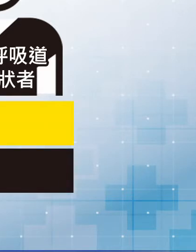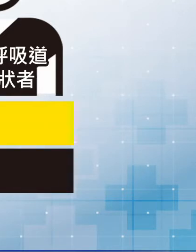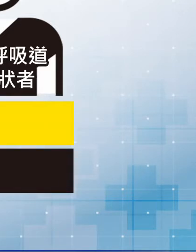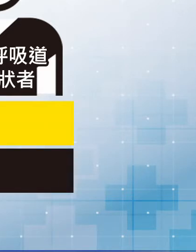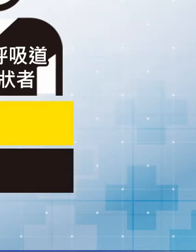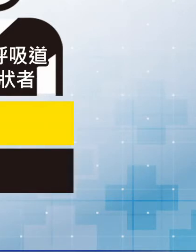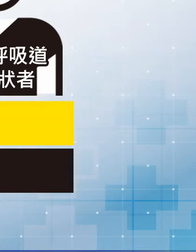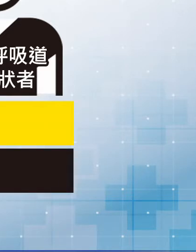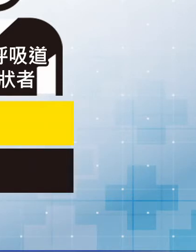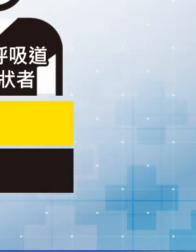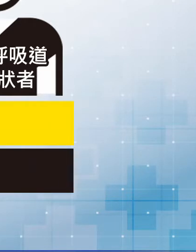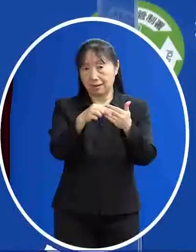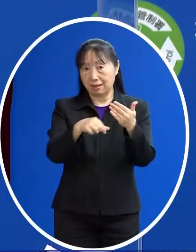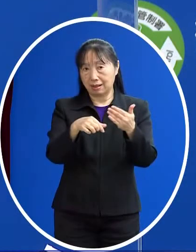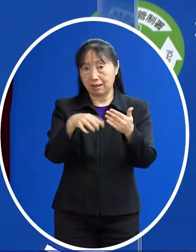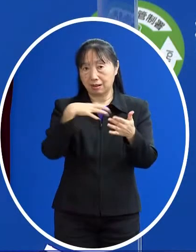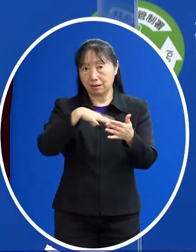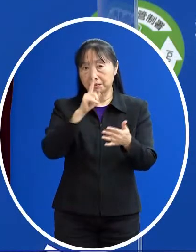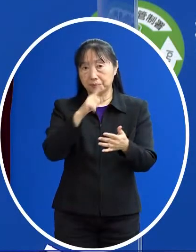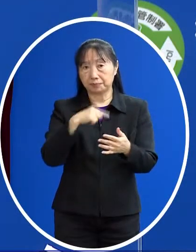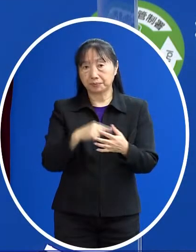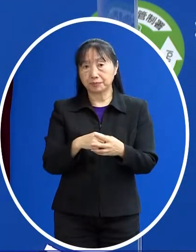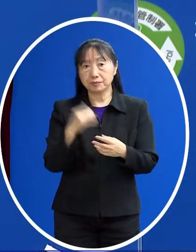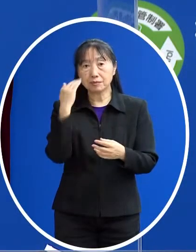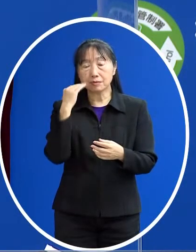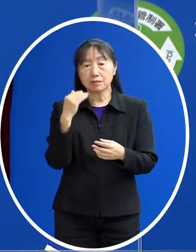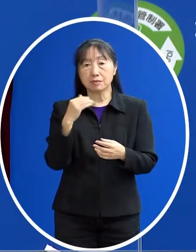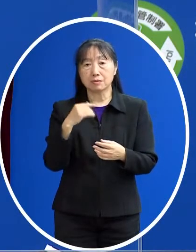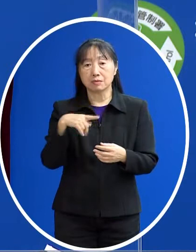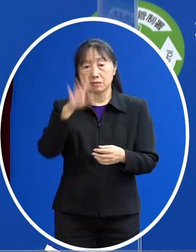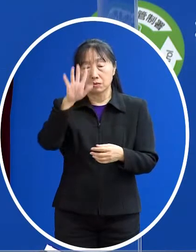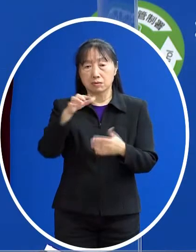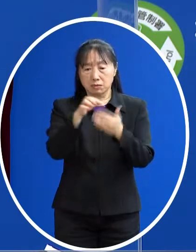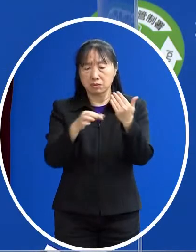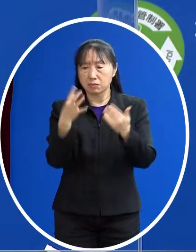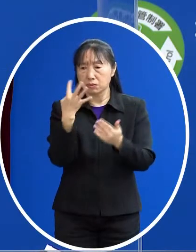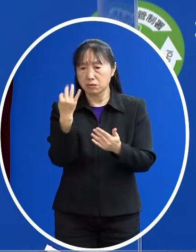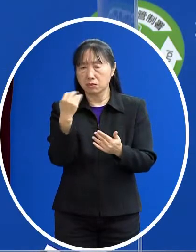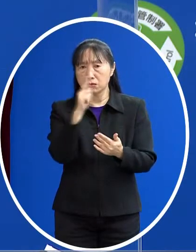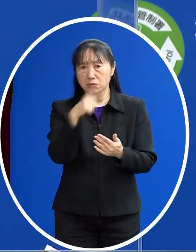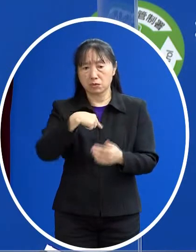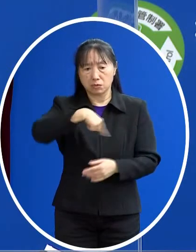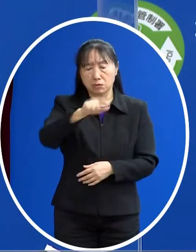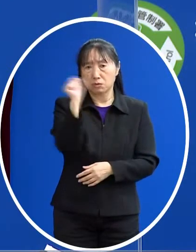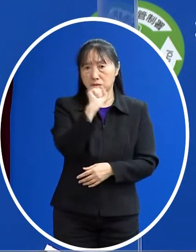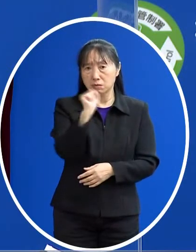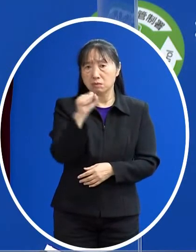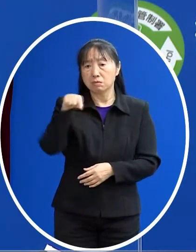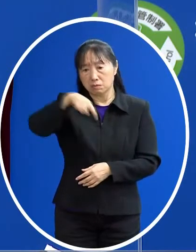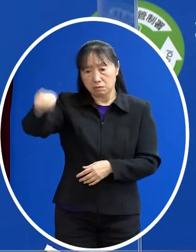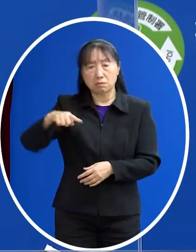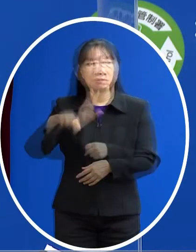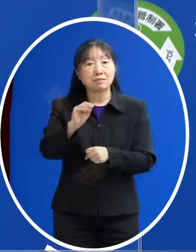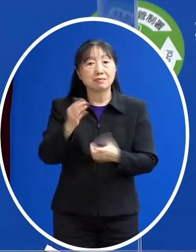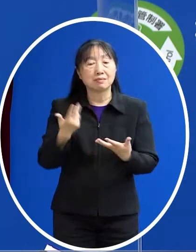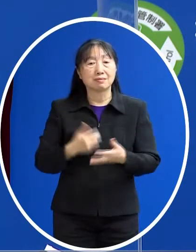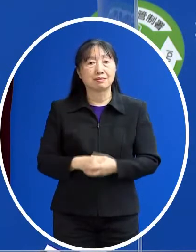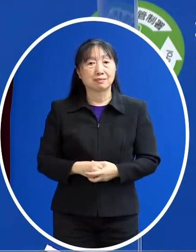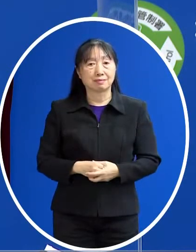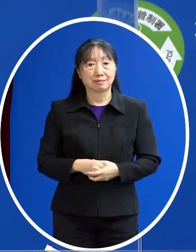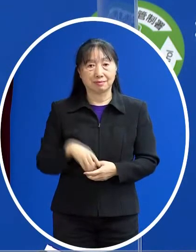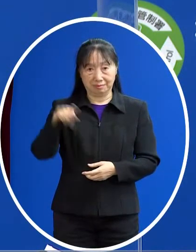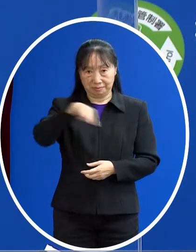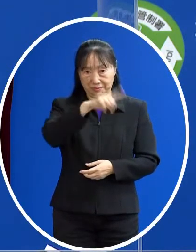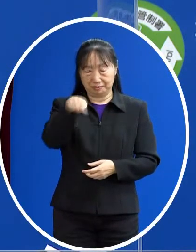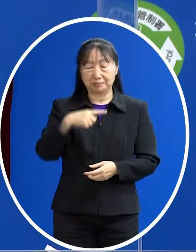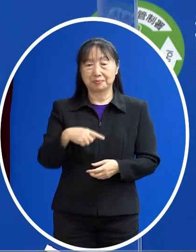者不排除重罚100万。 不能参加的人不要参加哈，我们也设了一些天网，大家只要知道